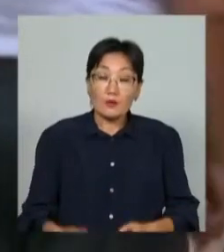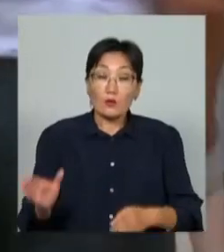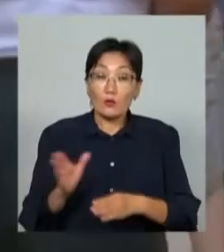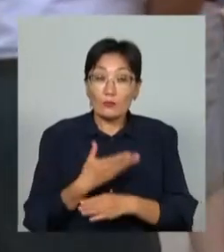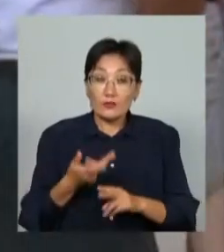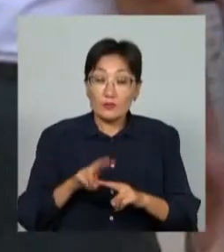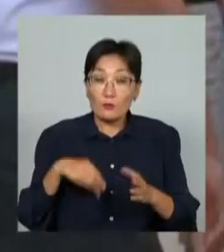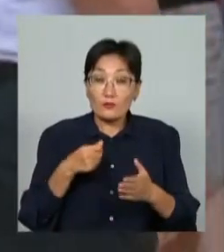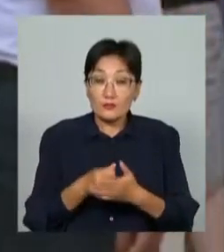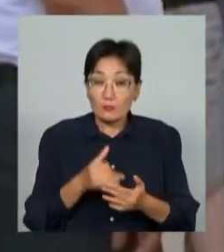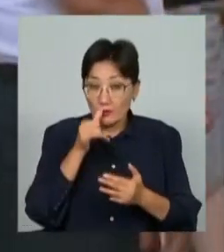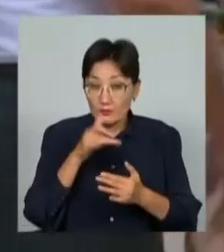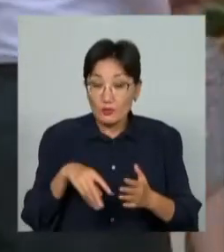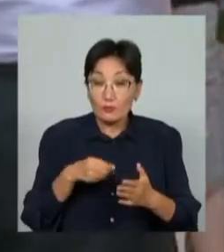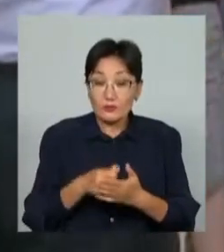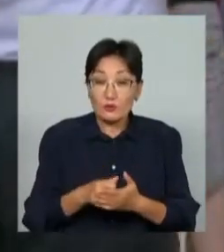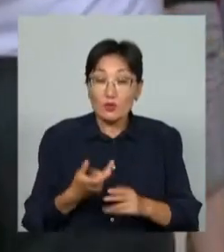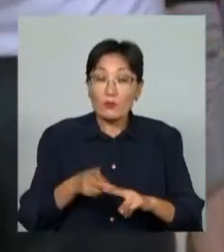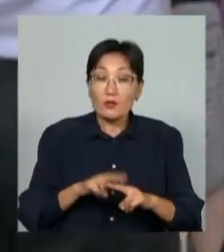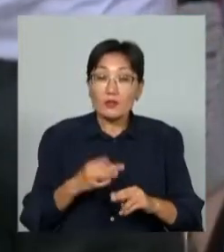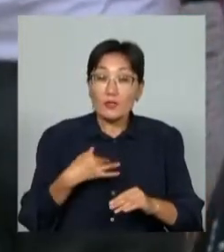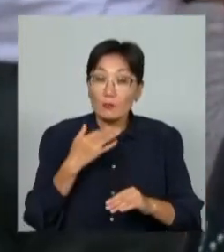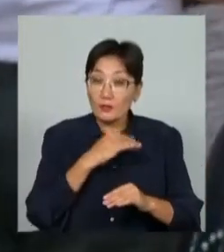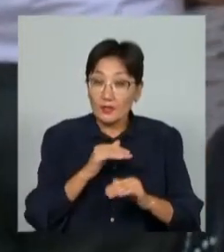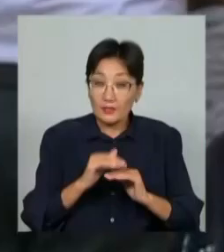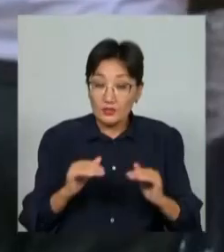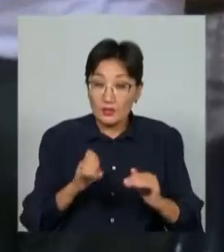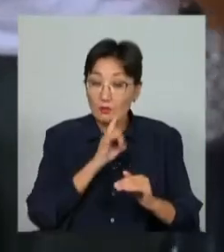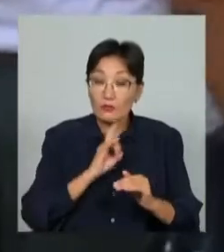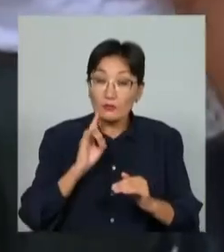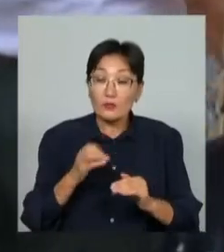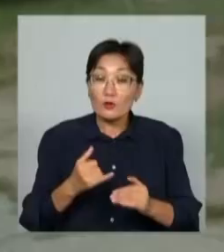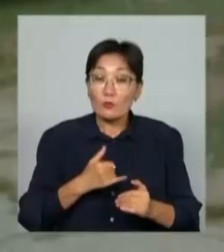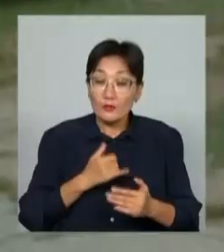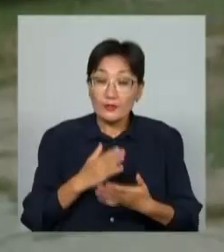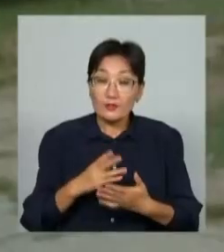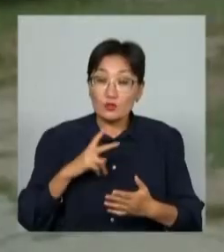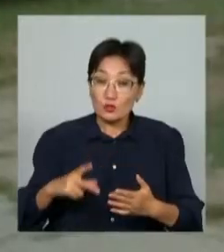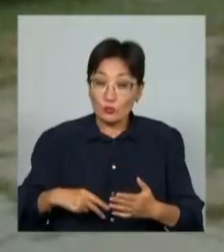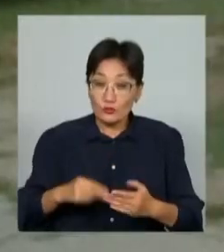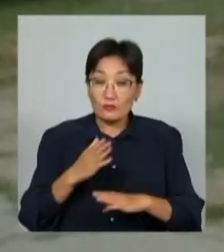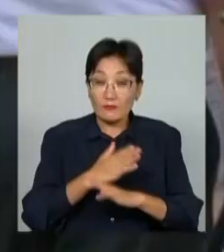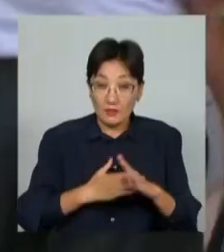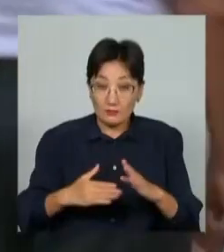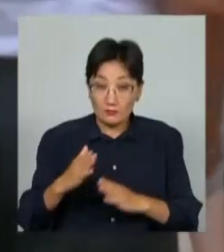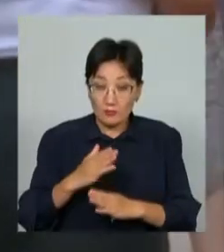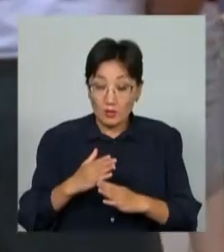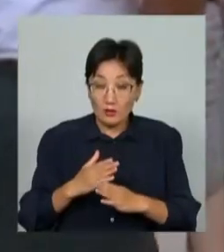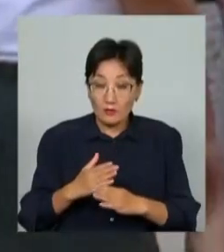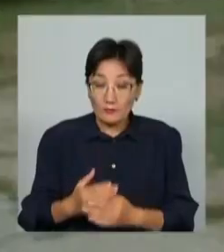Убрали бы эту оплату, мы не можем платить, потому что я многодетная мама. Кроме того, у меня есть дочь с ограниченными